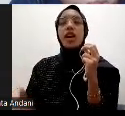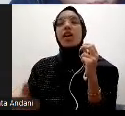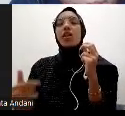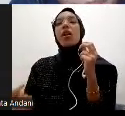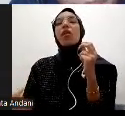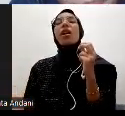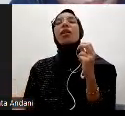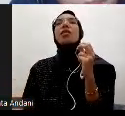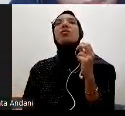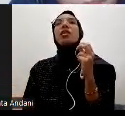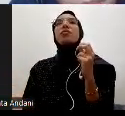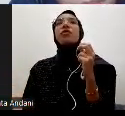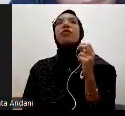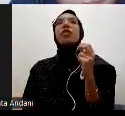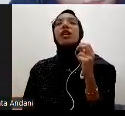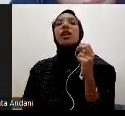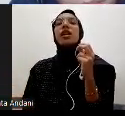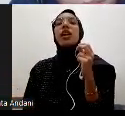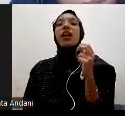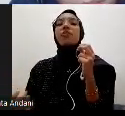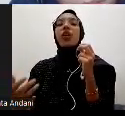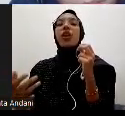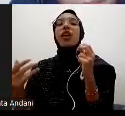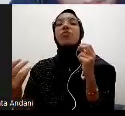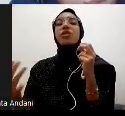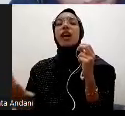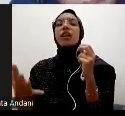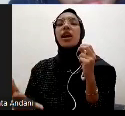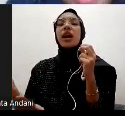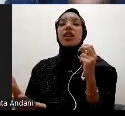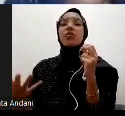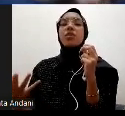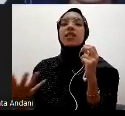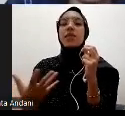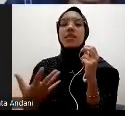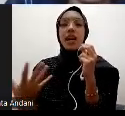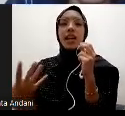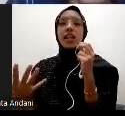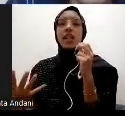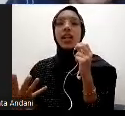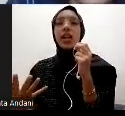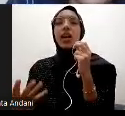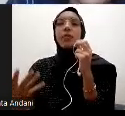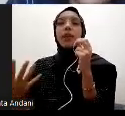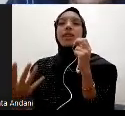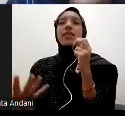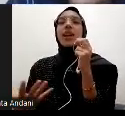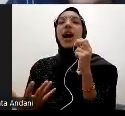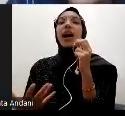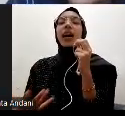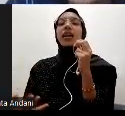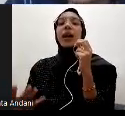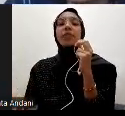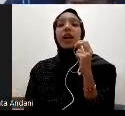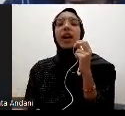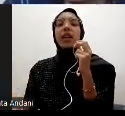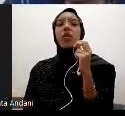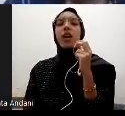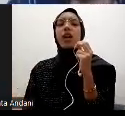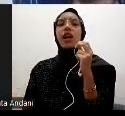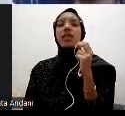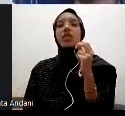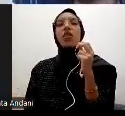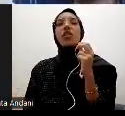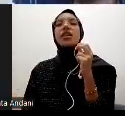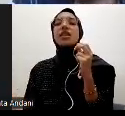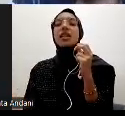juga, bahwa kecanduan smartphone ini dialami oleh anak muda karena anak muda zaman sekarang ini merasa akan gaptek atau